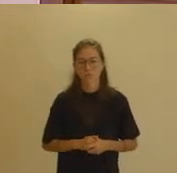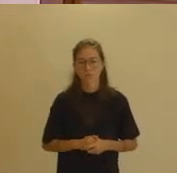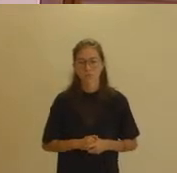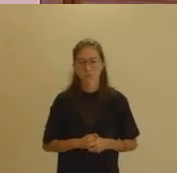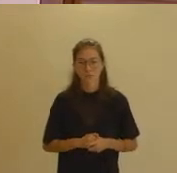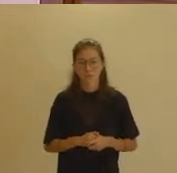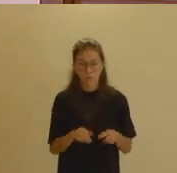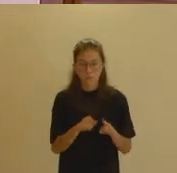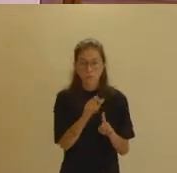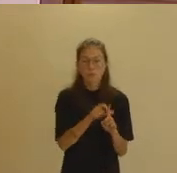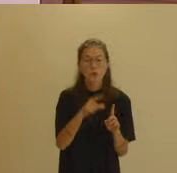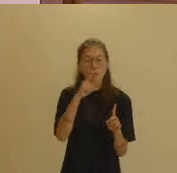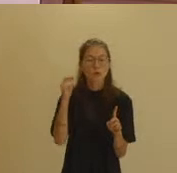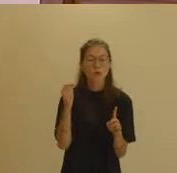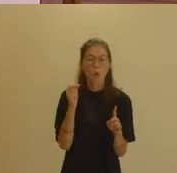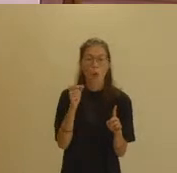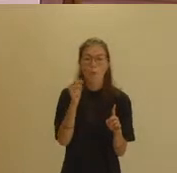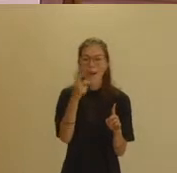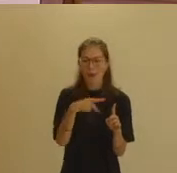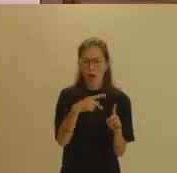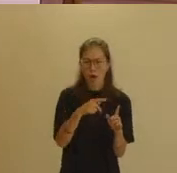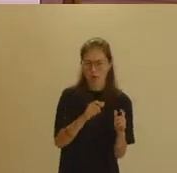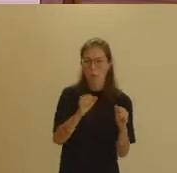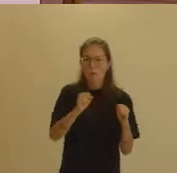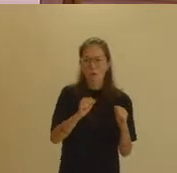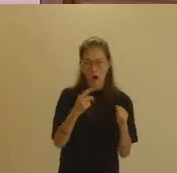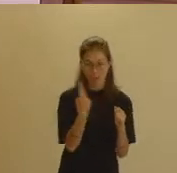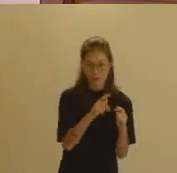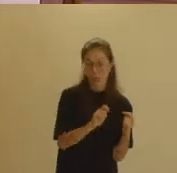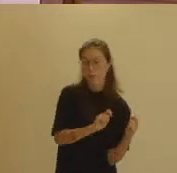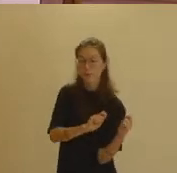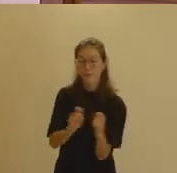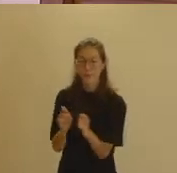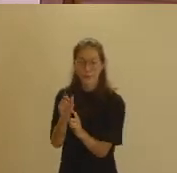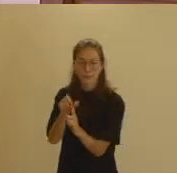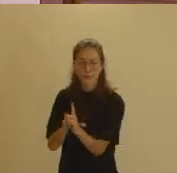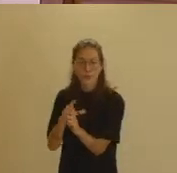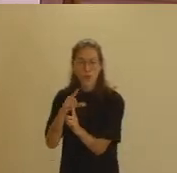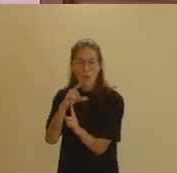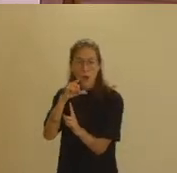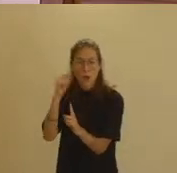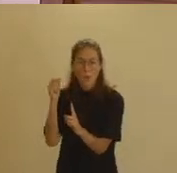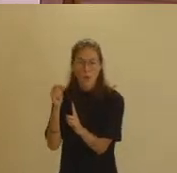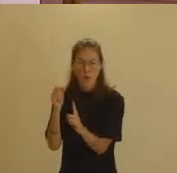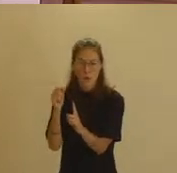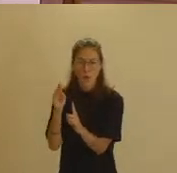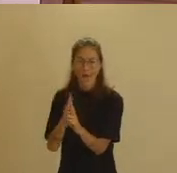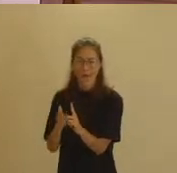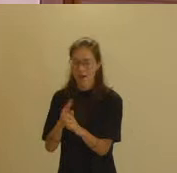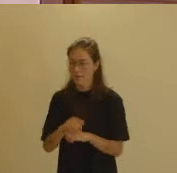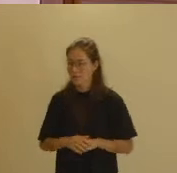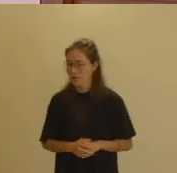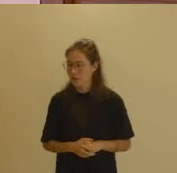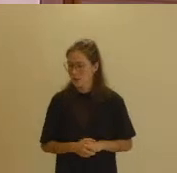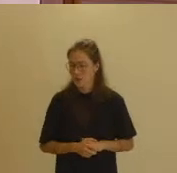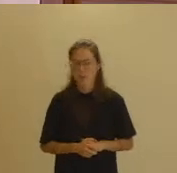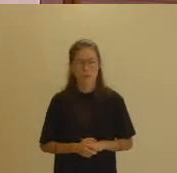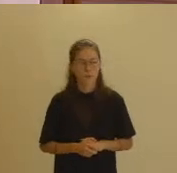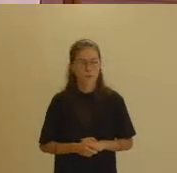Procuration de Monsieur Laurent Tariol, qui donne pouvoir donc à Monsieur Daniel Bernard.